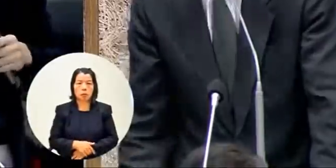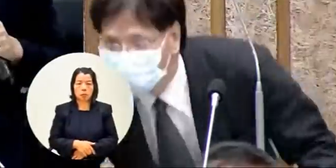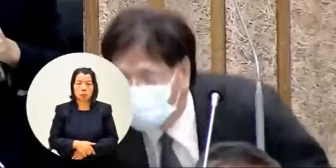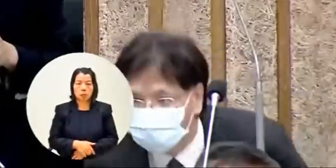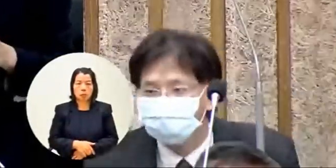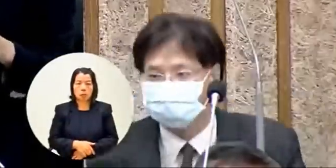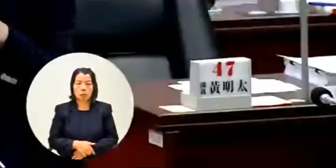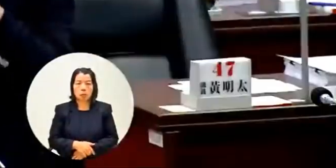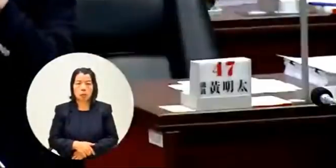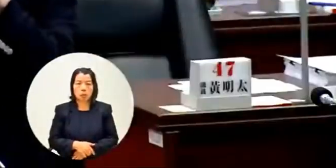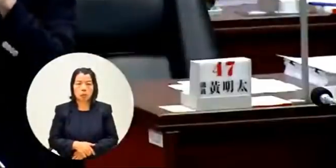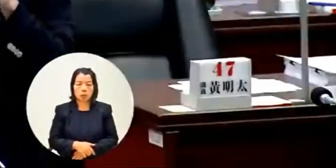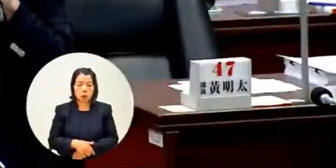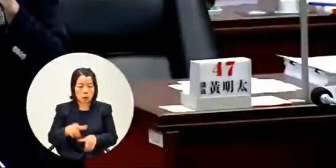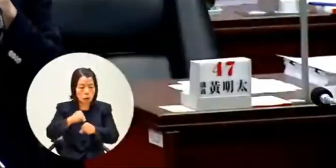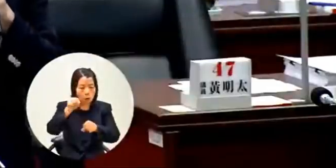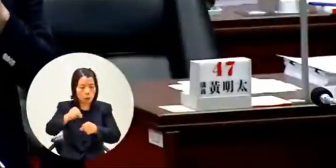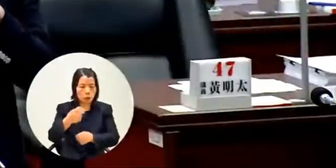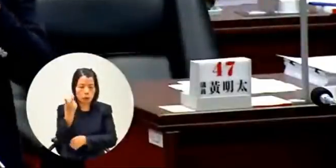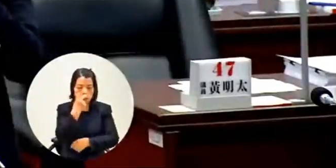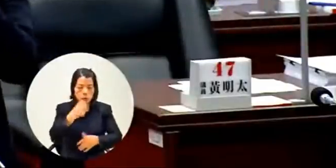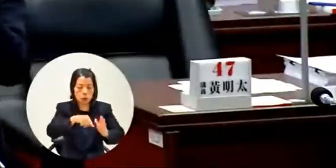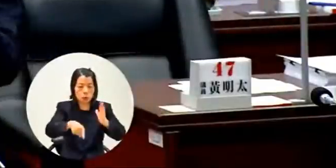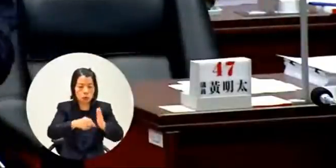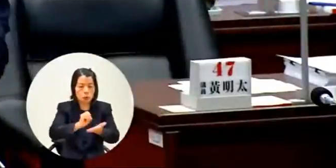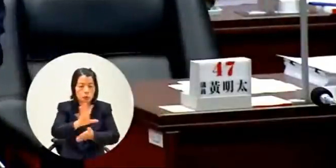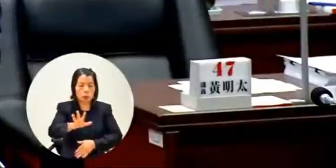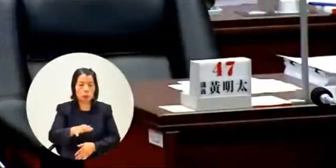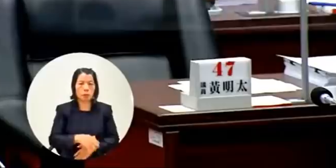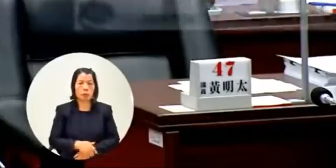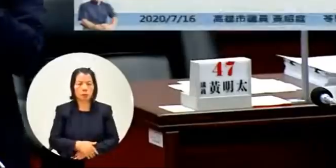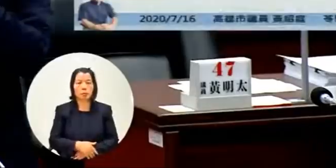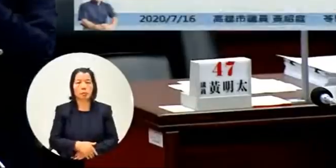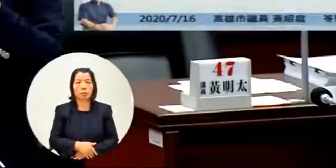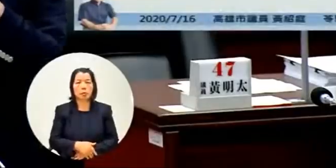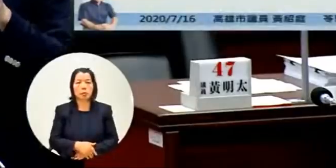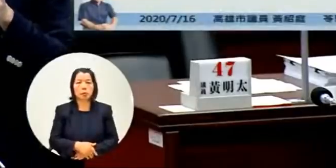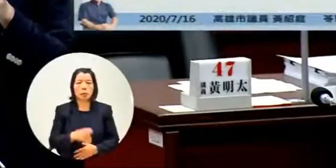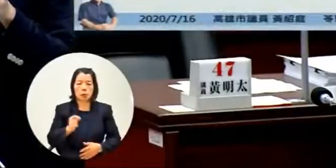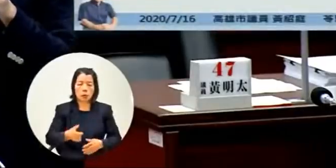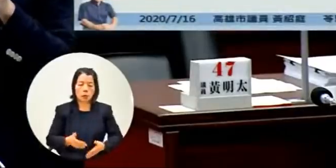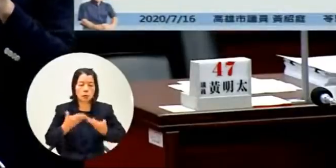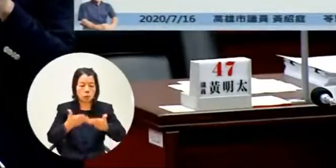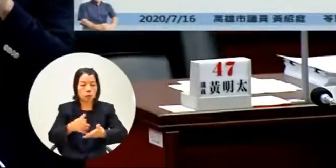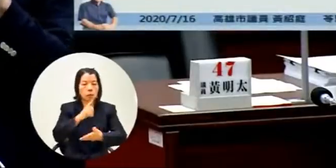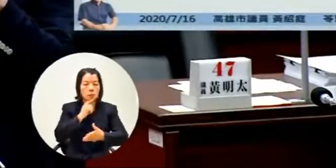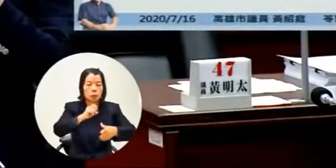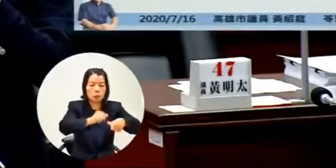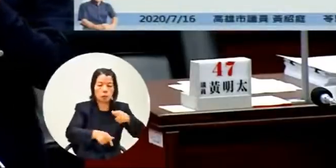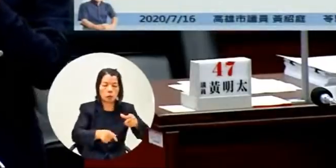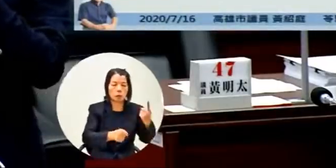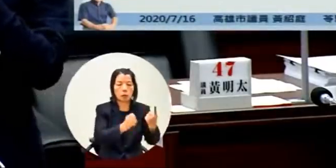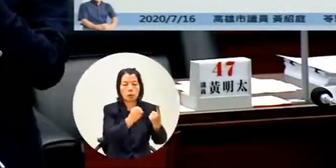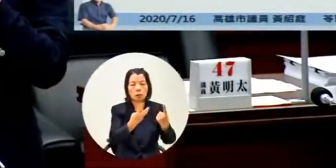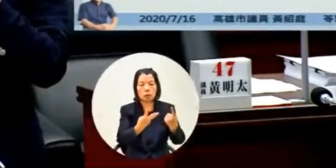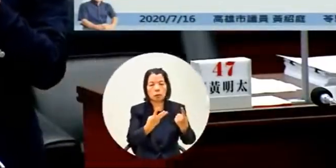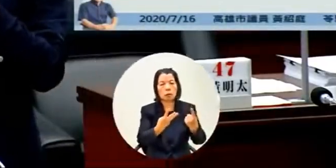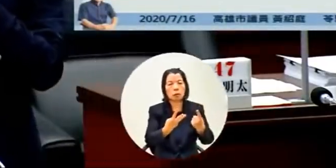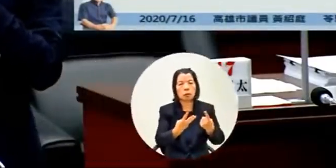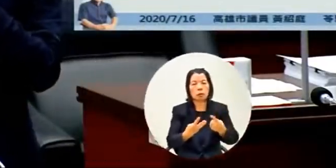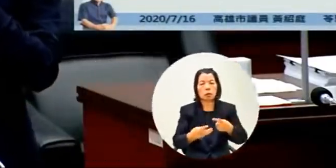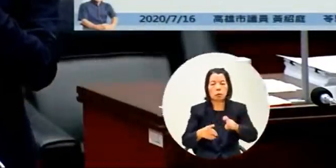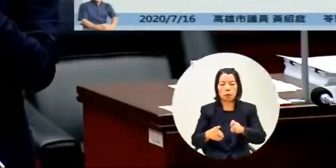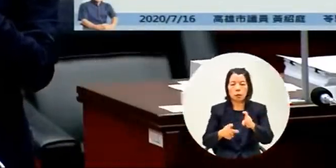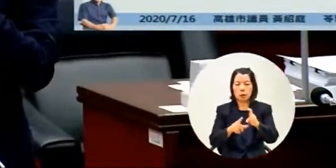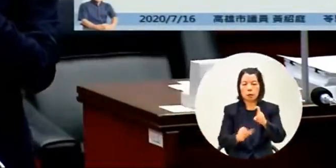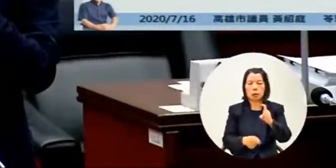坐。根据监察院的报告，杨市长，我再让你看一个东西，庆富公司在103年的11月跟国防部